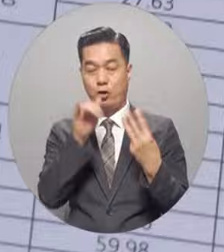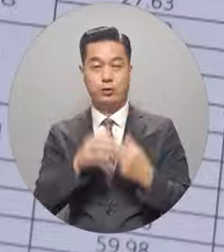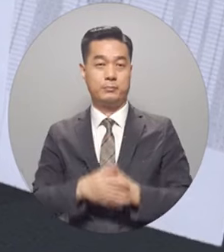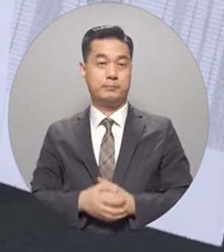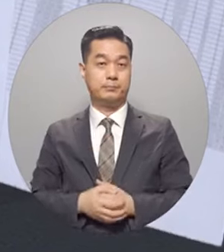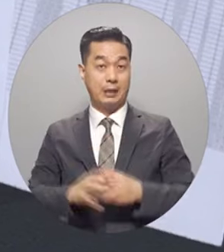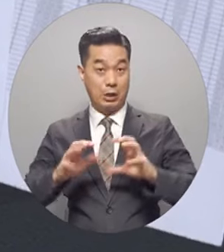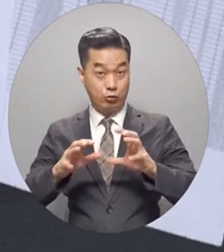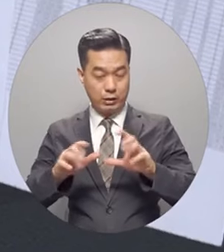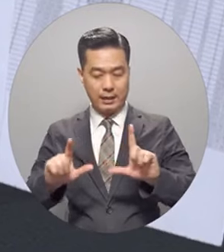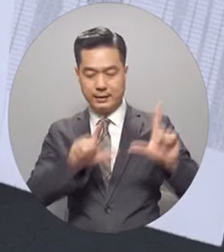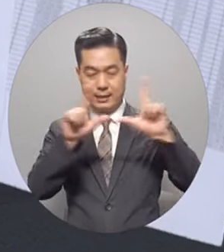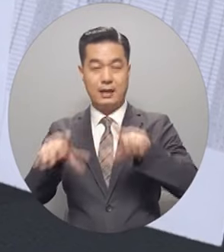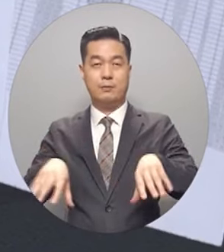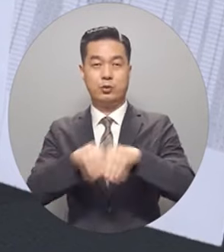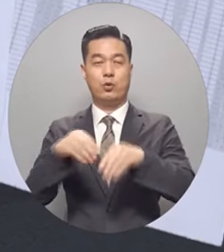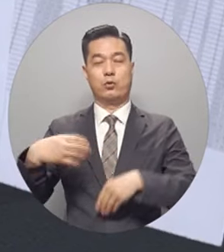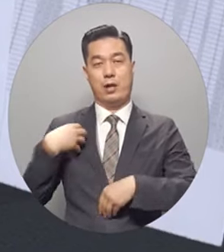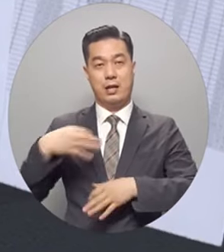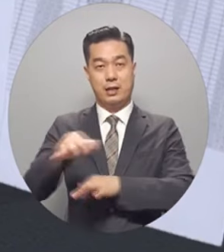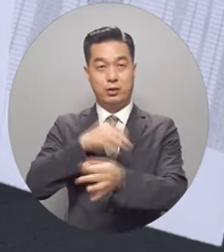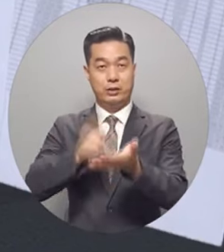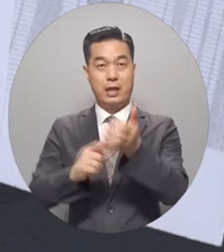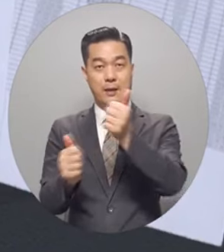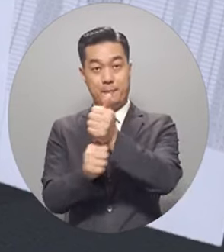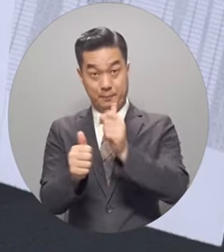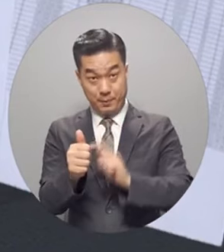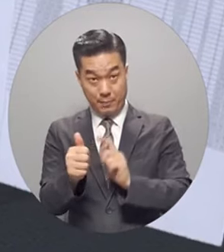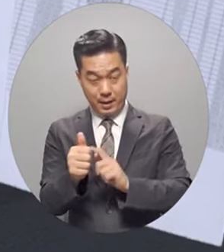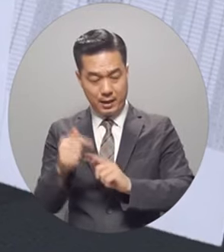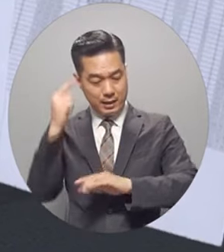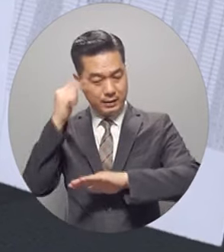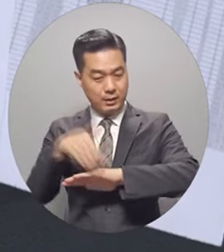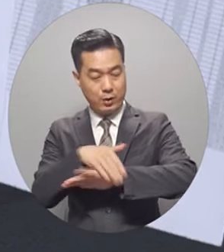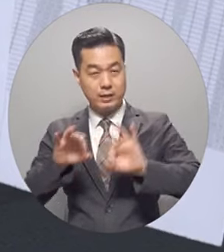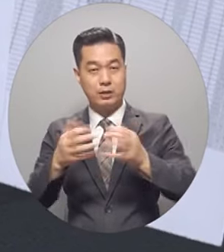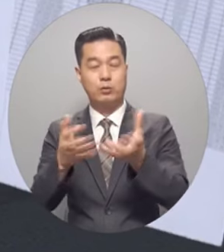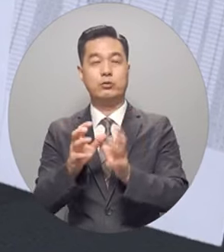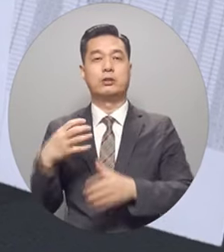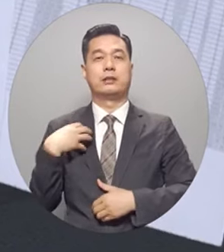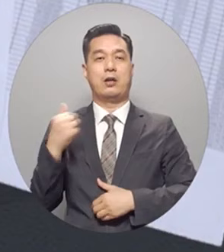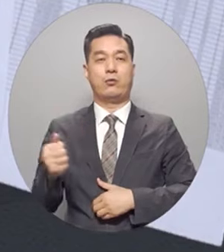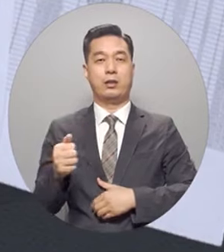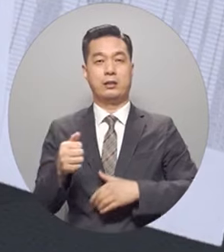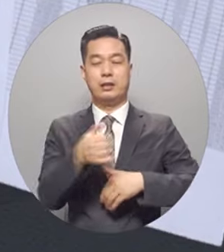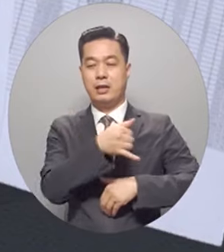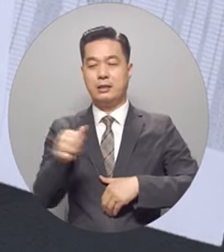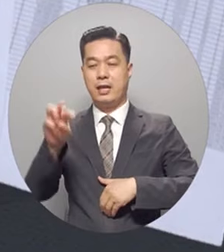국가 살림을 총괄하는 경제부총리겸 기획재정부 장관의 세종시 관사는 전용면적